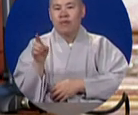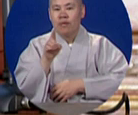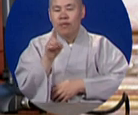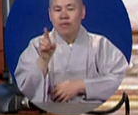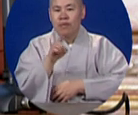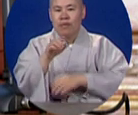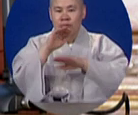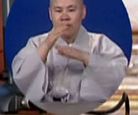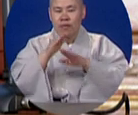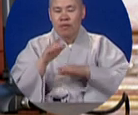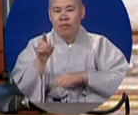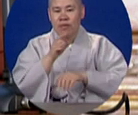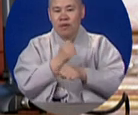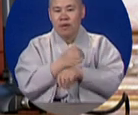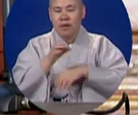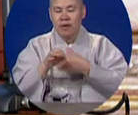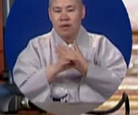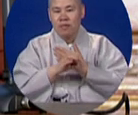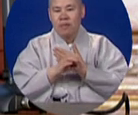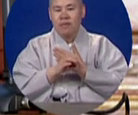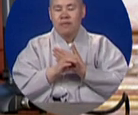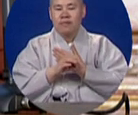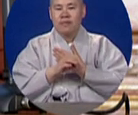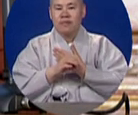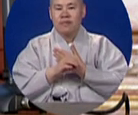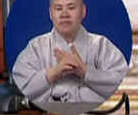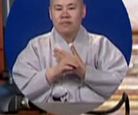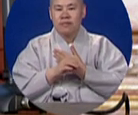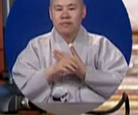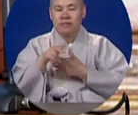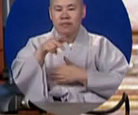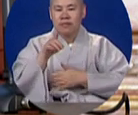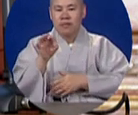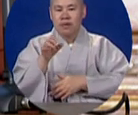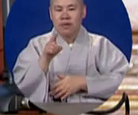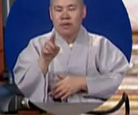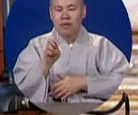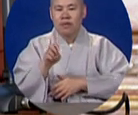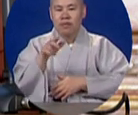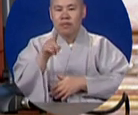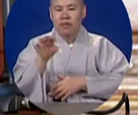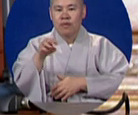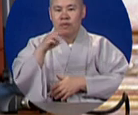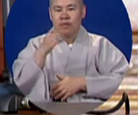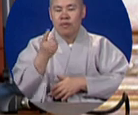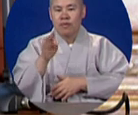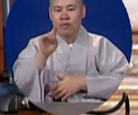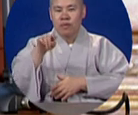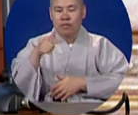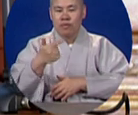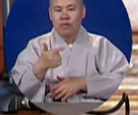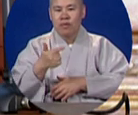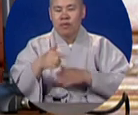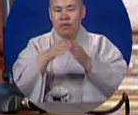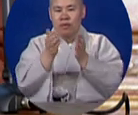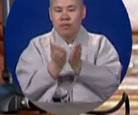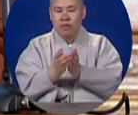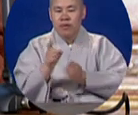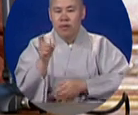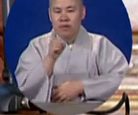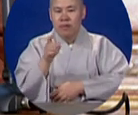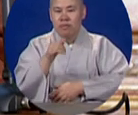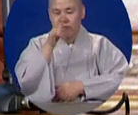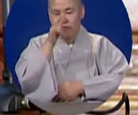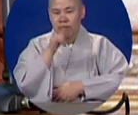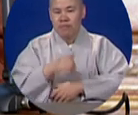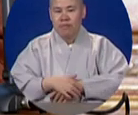금강경 장엄정토분 제 10 있거든요 거기 보면